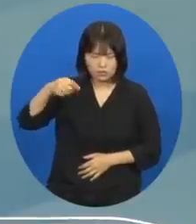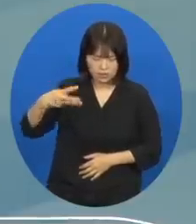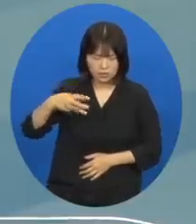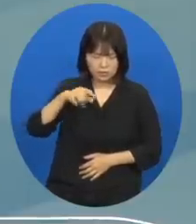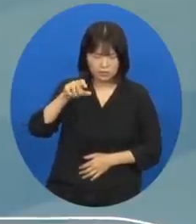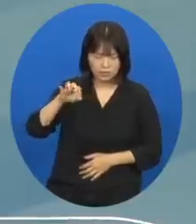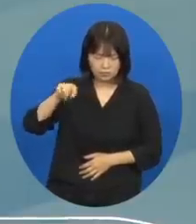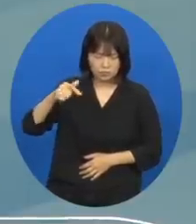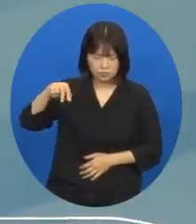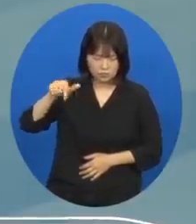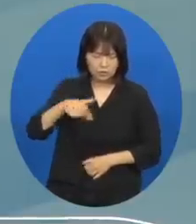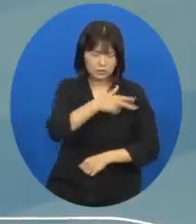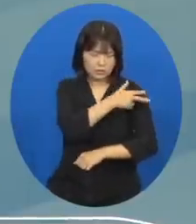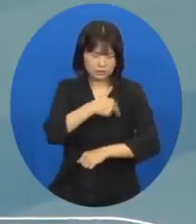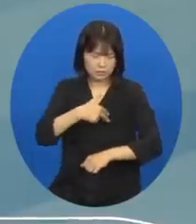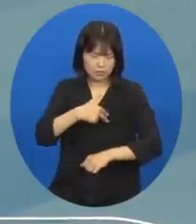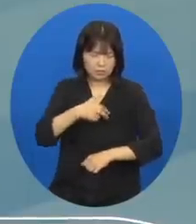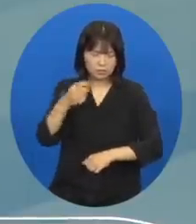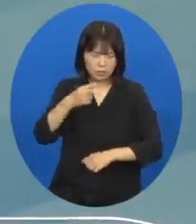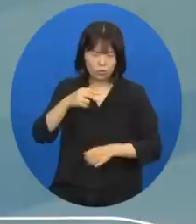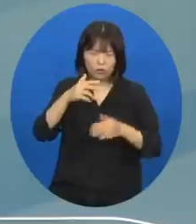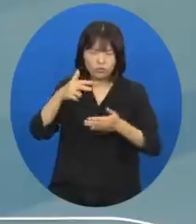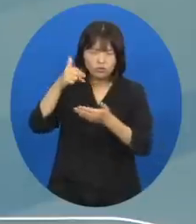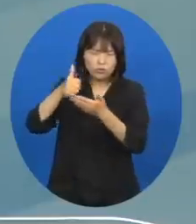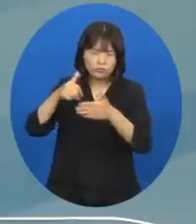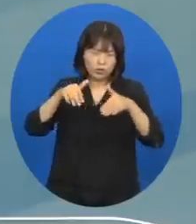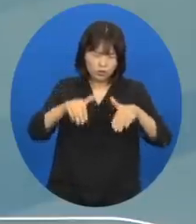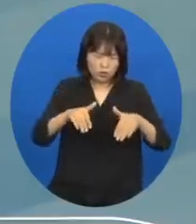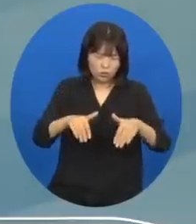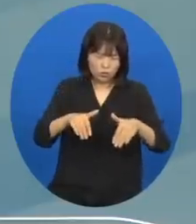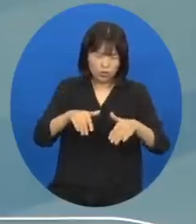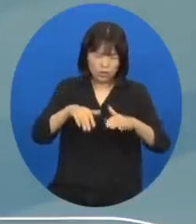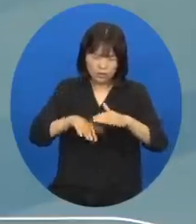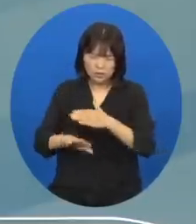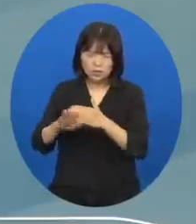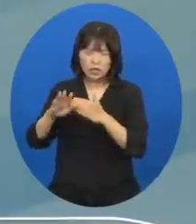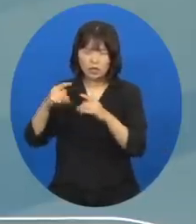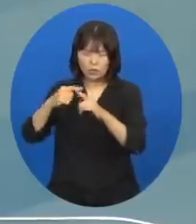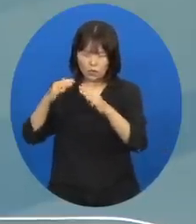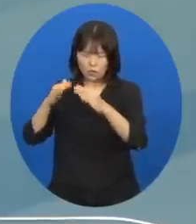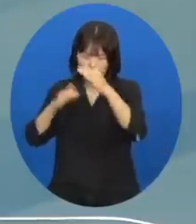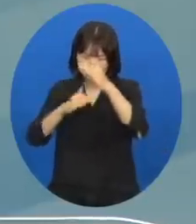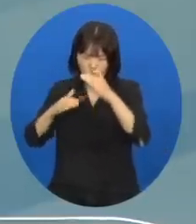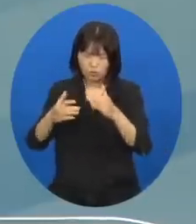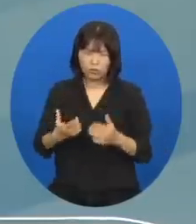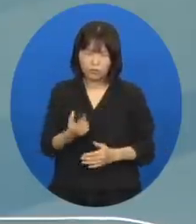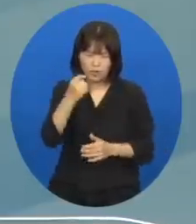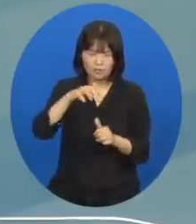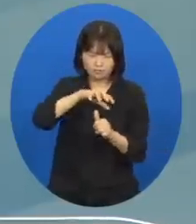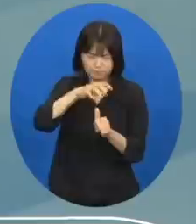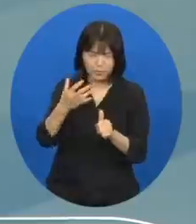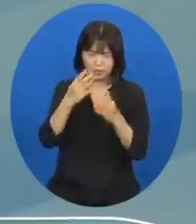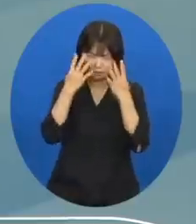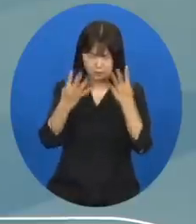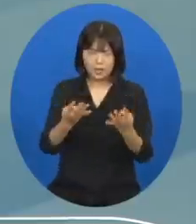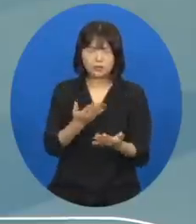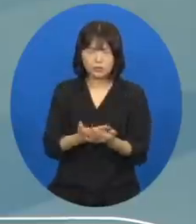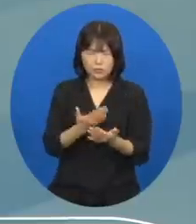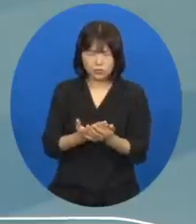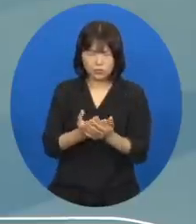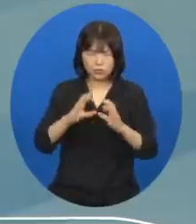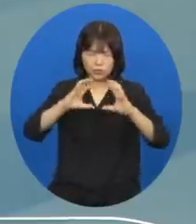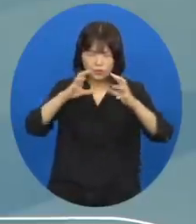집사님, 그리고 주의 종들과 우리 지하교회 성도들을 속히 풀어주소서. 하나님, 세계